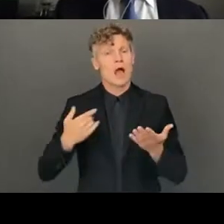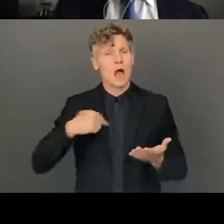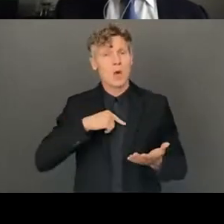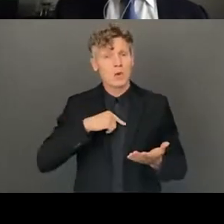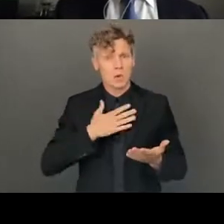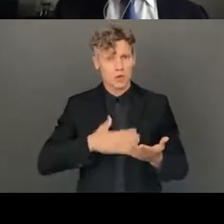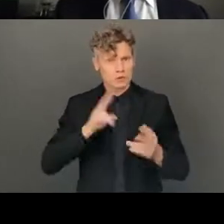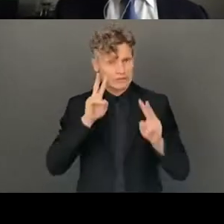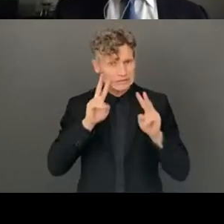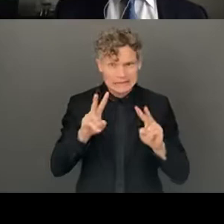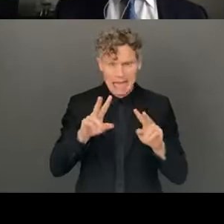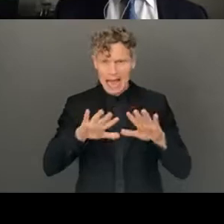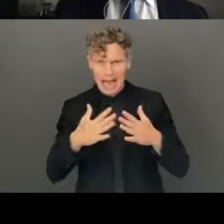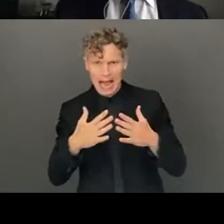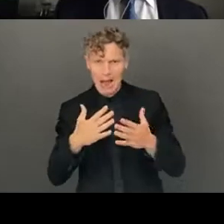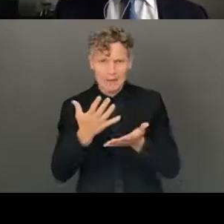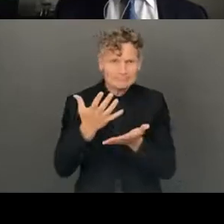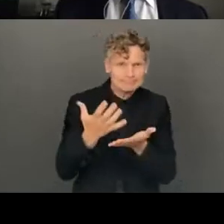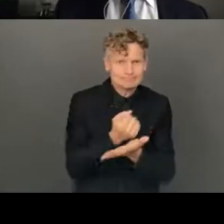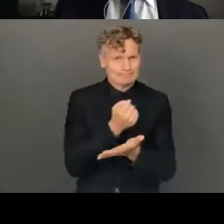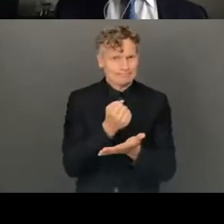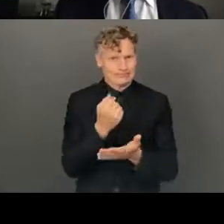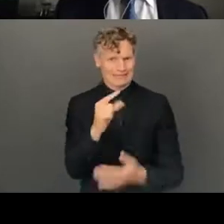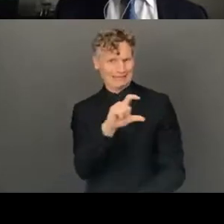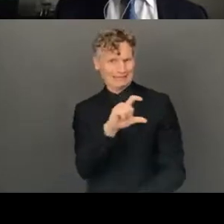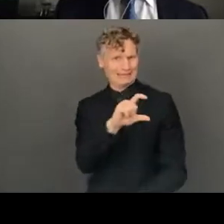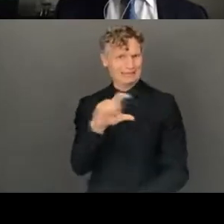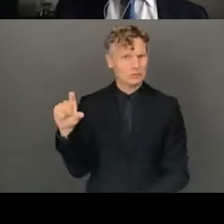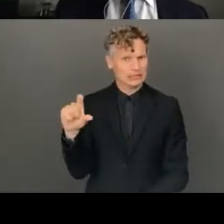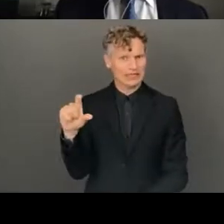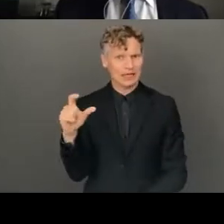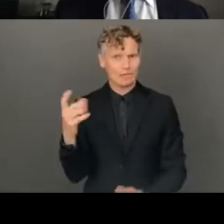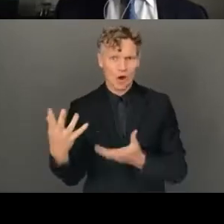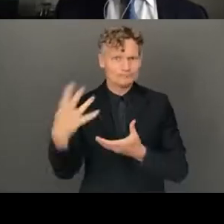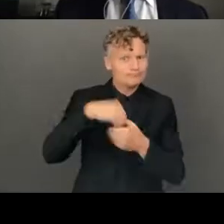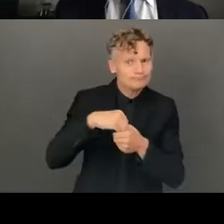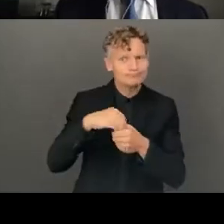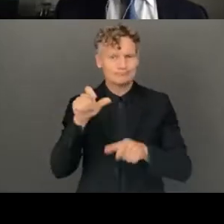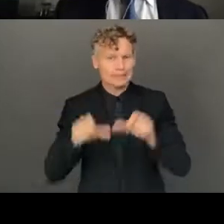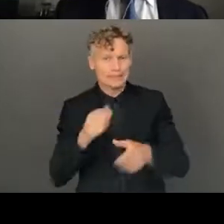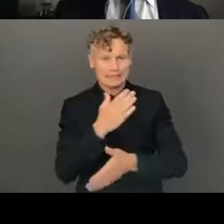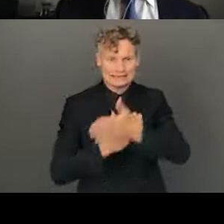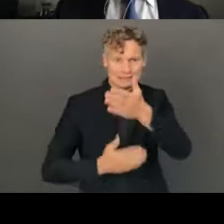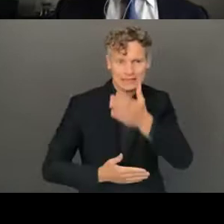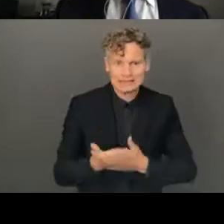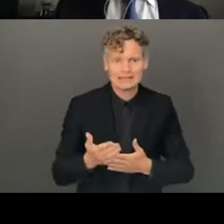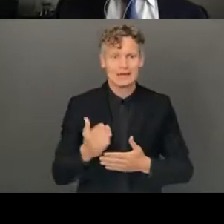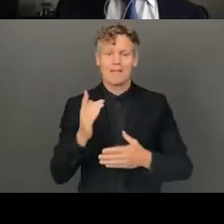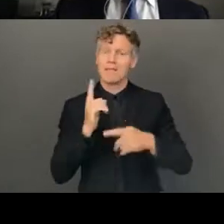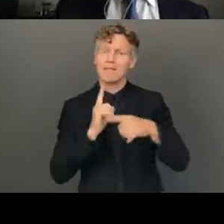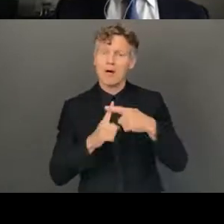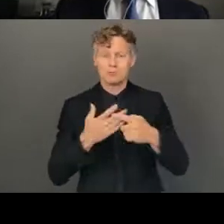Nous œuvrons sur des manières de tirer le maximum de la conférence pour les personnes handicapées.